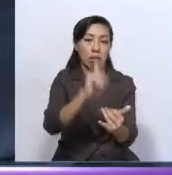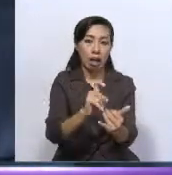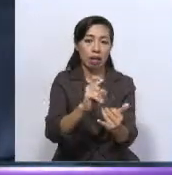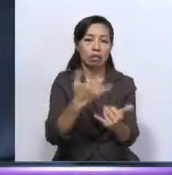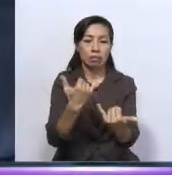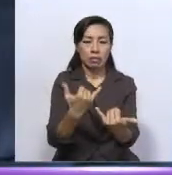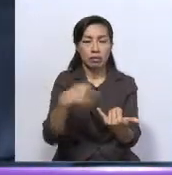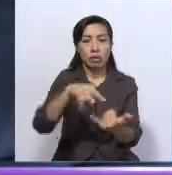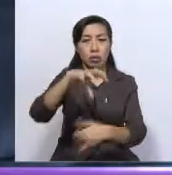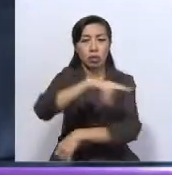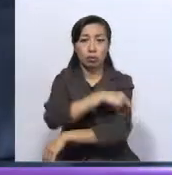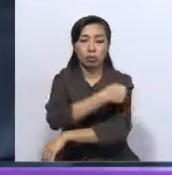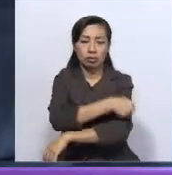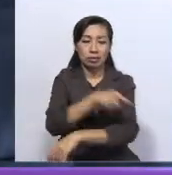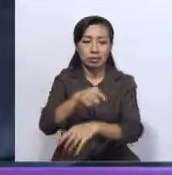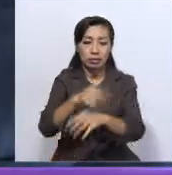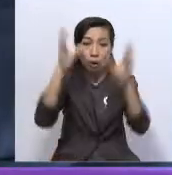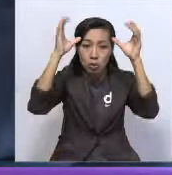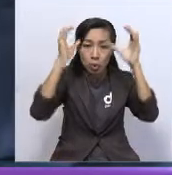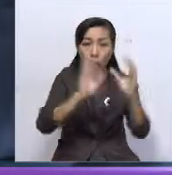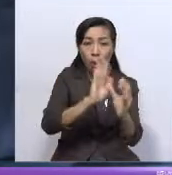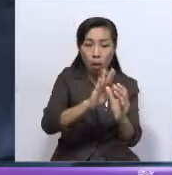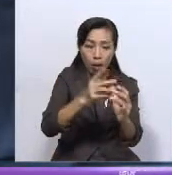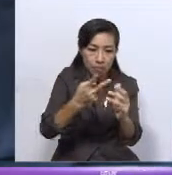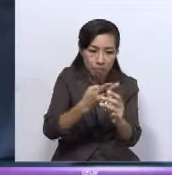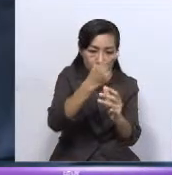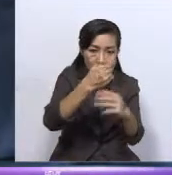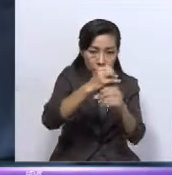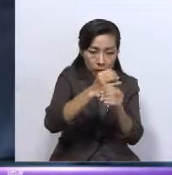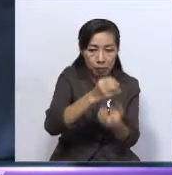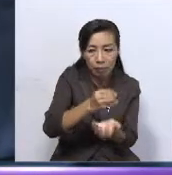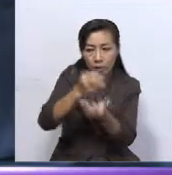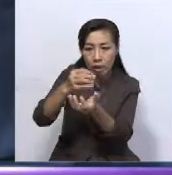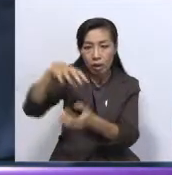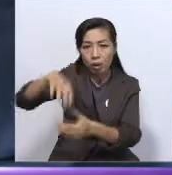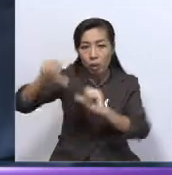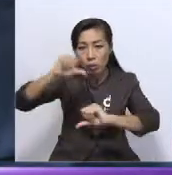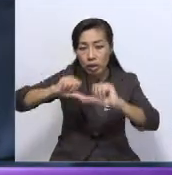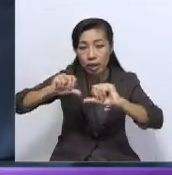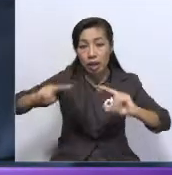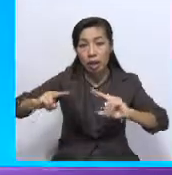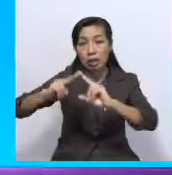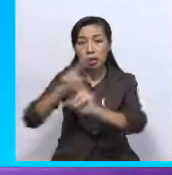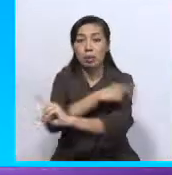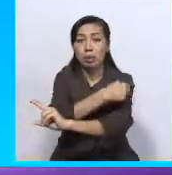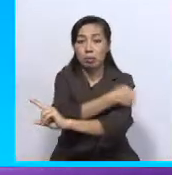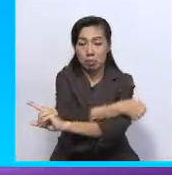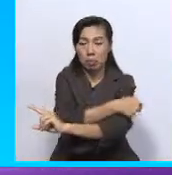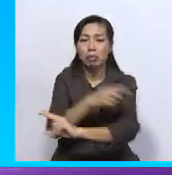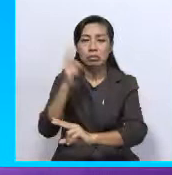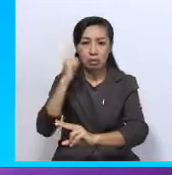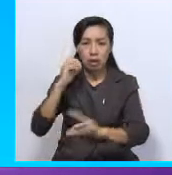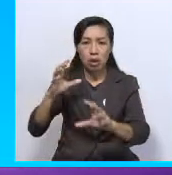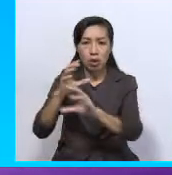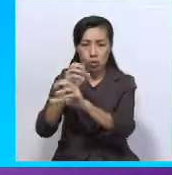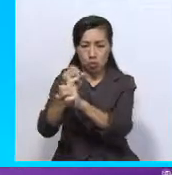าซึ่งทางโรงพยาบาลได้ส่งเนื้อสมองไปตรวจที่กรมวิทยาศาสตร์การแพทย์กระทรวงสาธารณสุขนะคะคาดว่าจะ